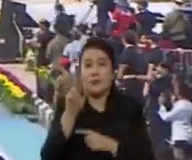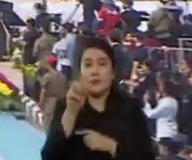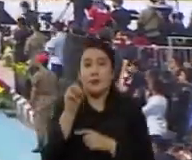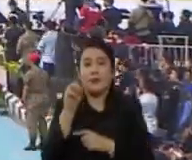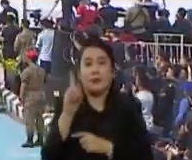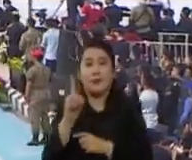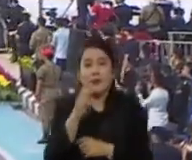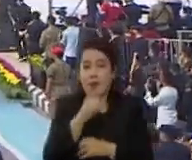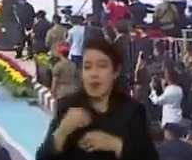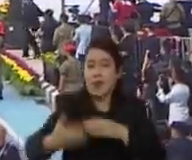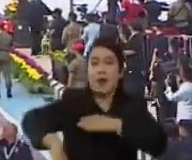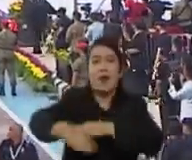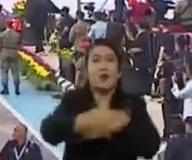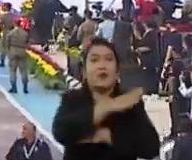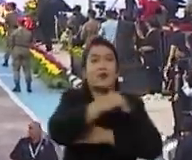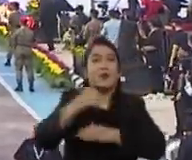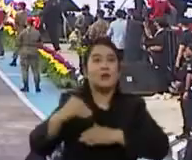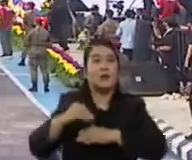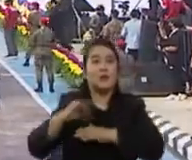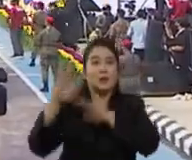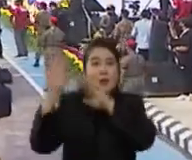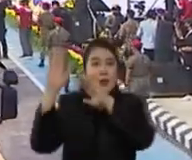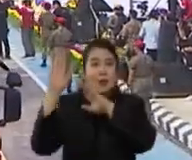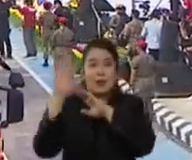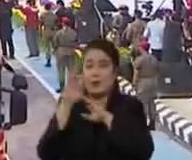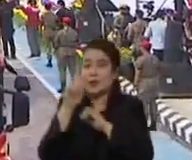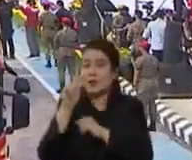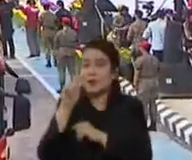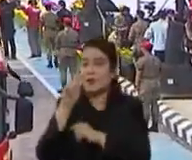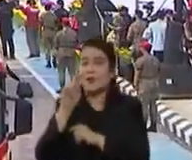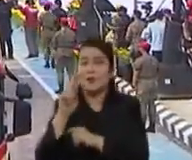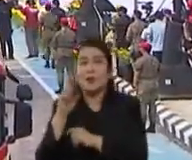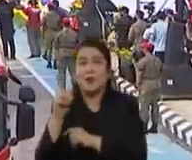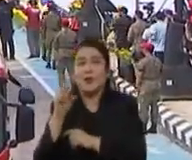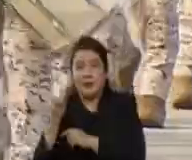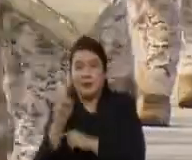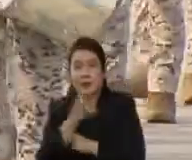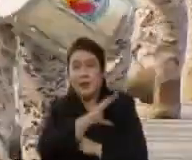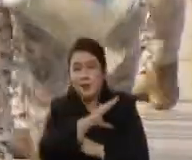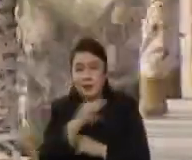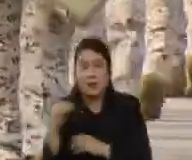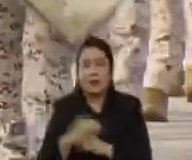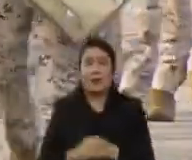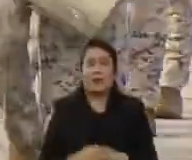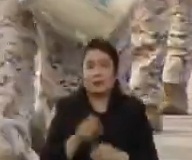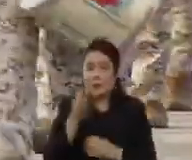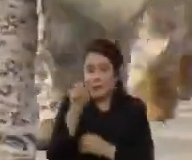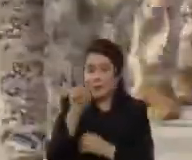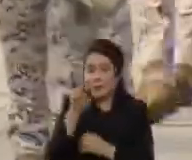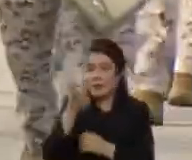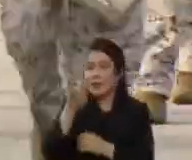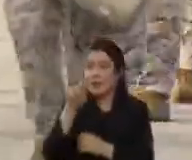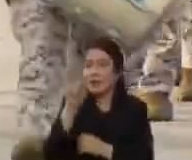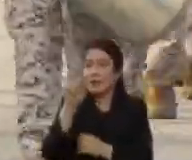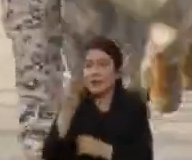dan Udara, Pasukan Polis Diraja Malaysia dan Agensi Penguatkuasaan Maritim